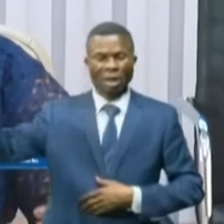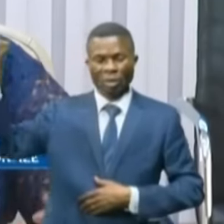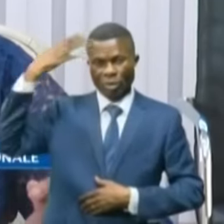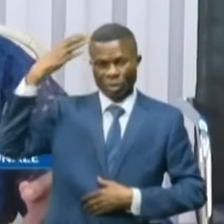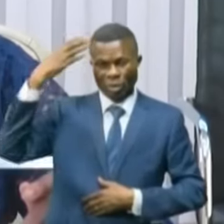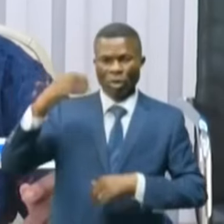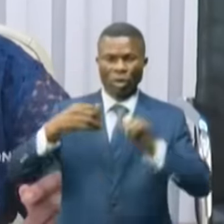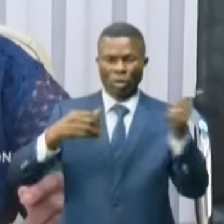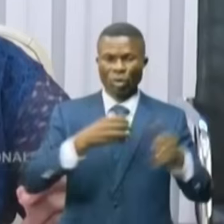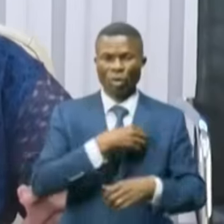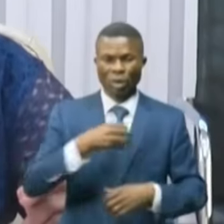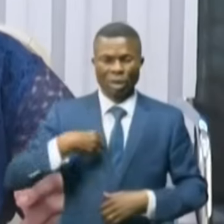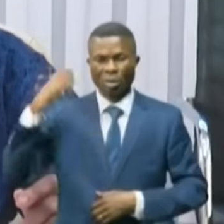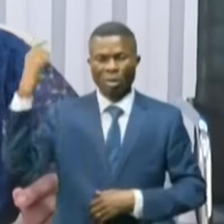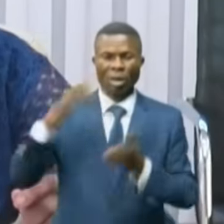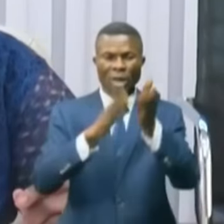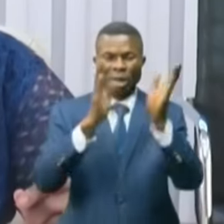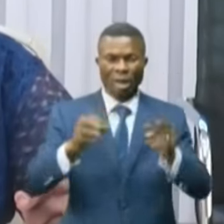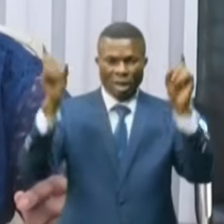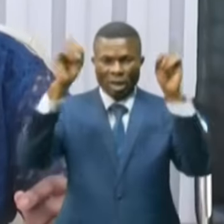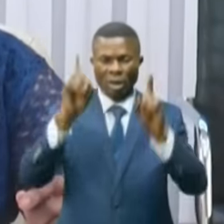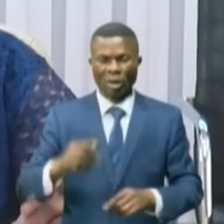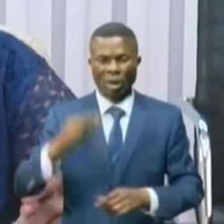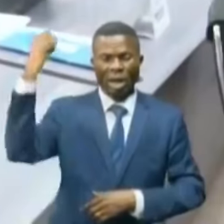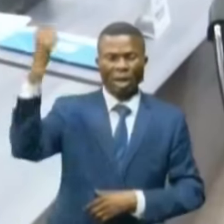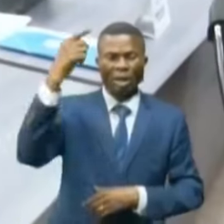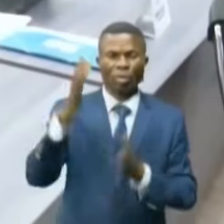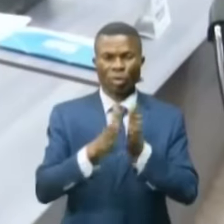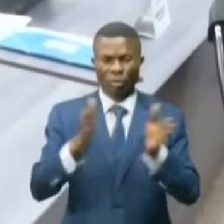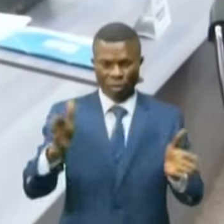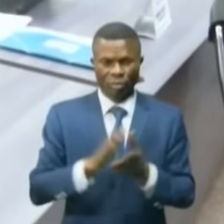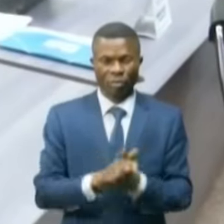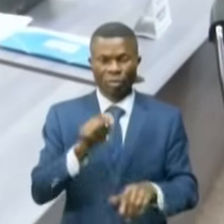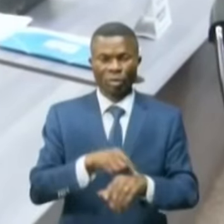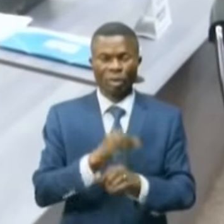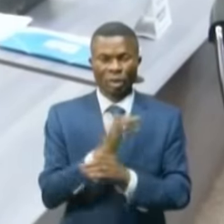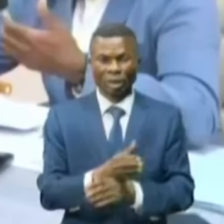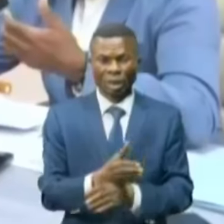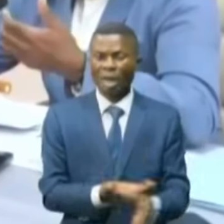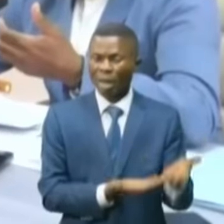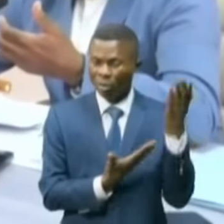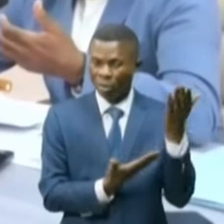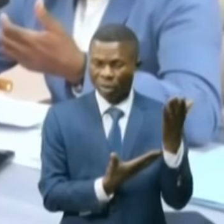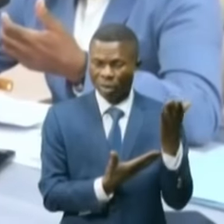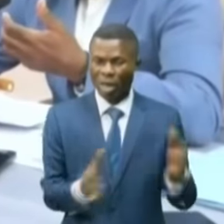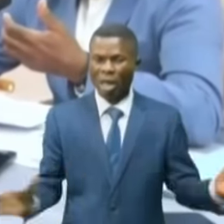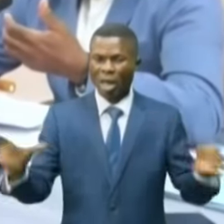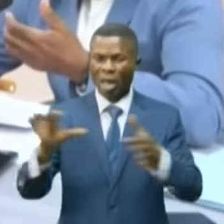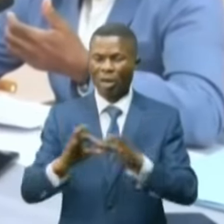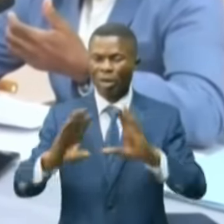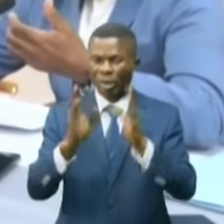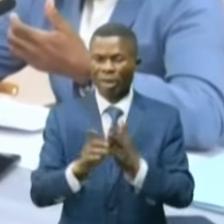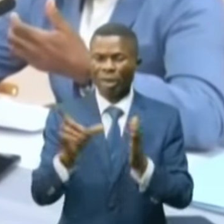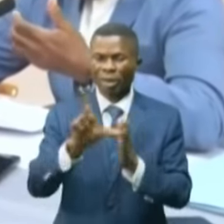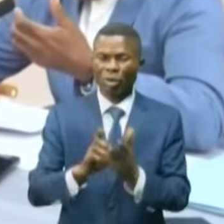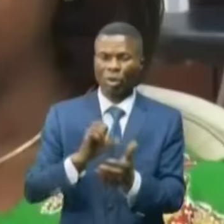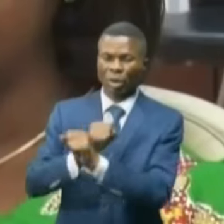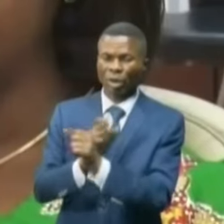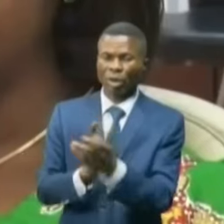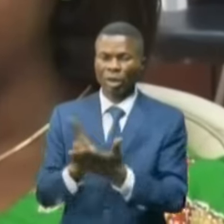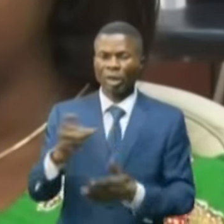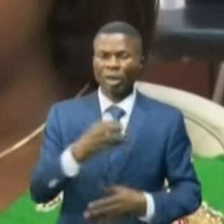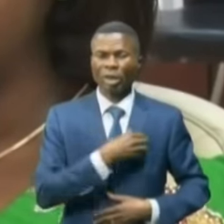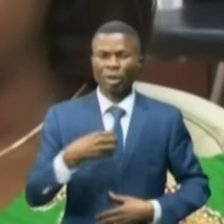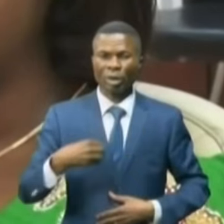avec d'autres femmes leaders africaines et du reste du monde. Il y a donc nécessité d'harmoniser toutes les lois qui protègent les droits des